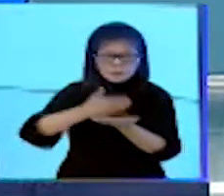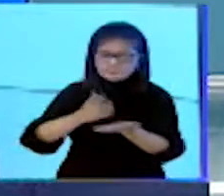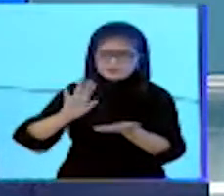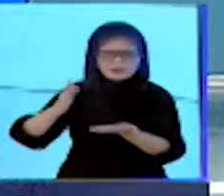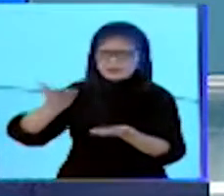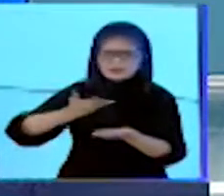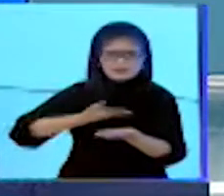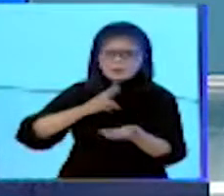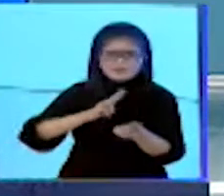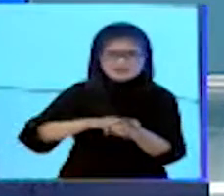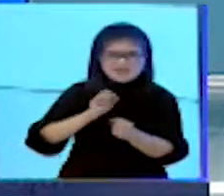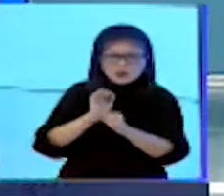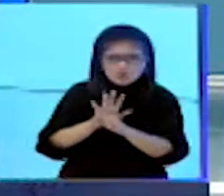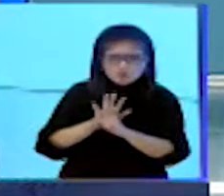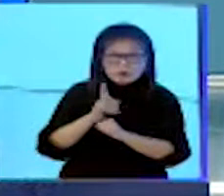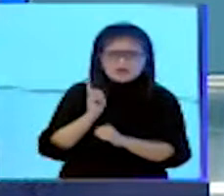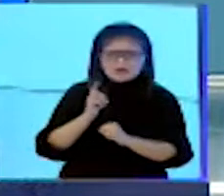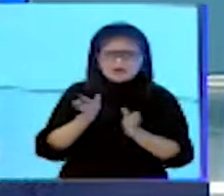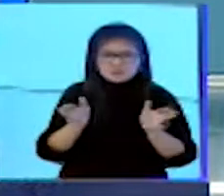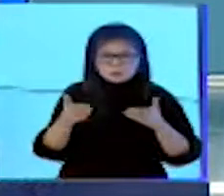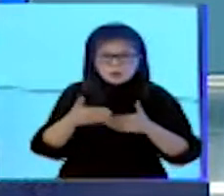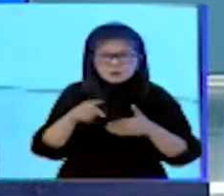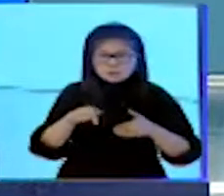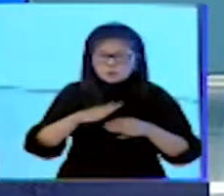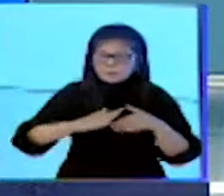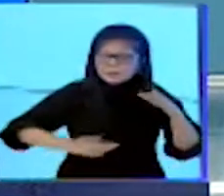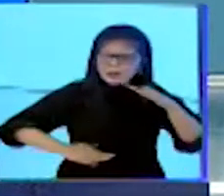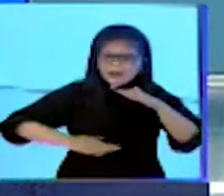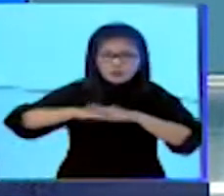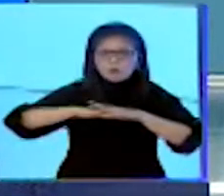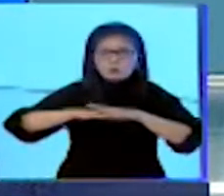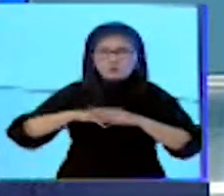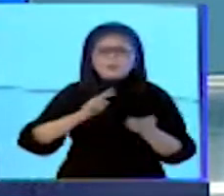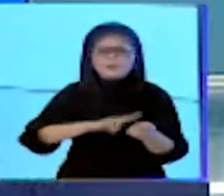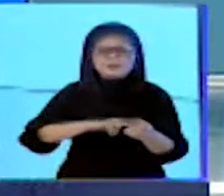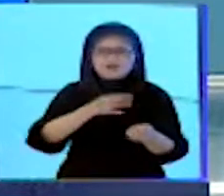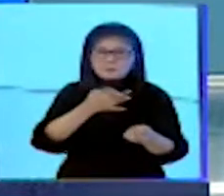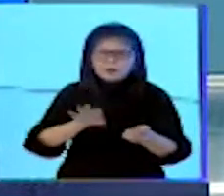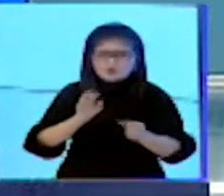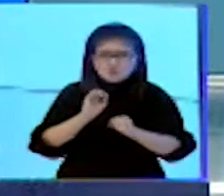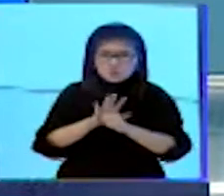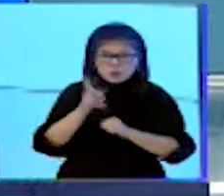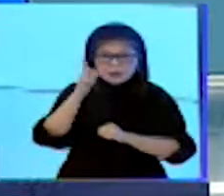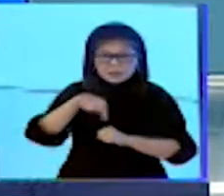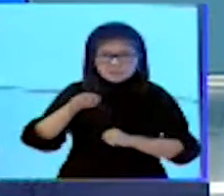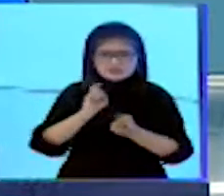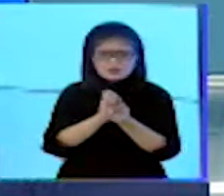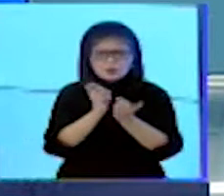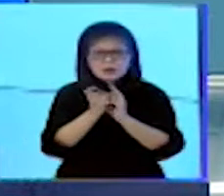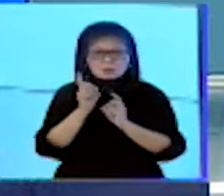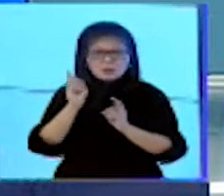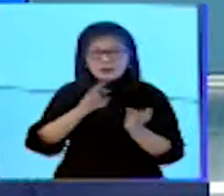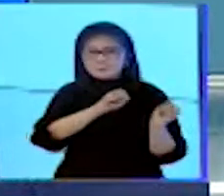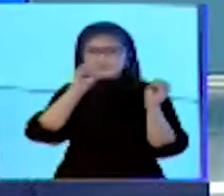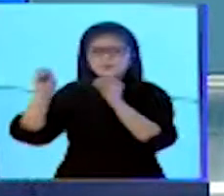pasien COVID-19 karena ruang isolasi perawatan pasien COVID-19 penuh. Pasien baru COVID-19 asal Sidoarjo akan dialihkan